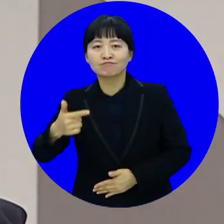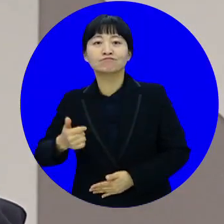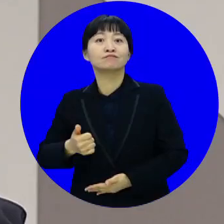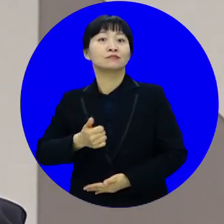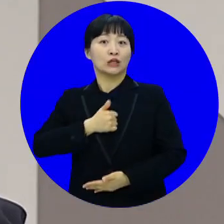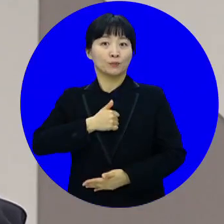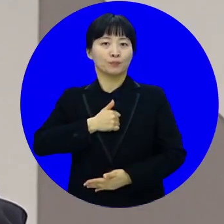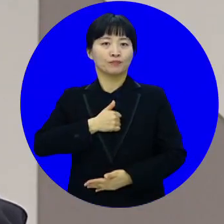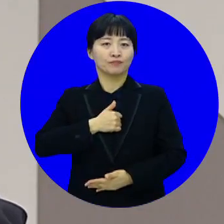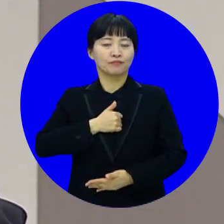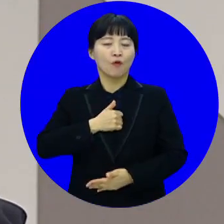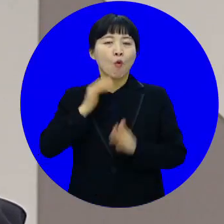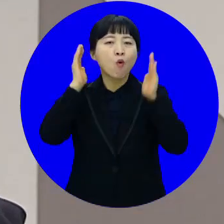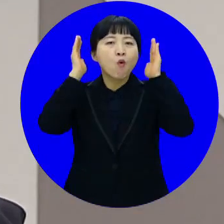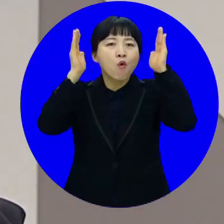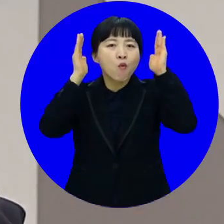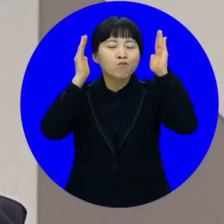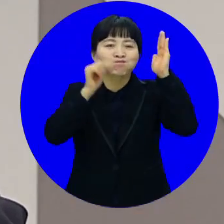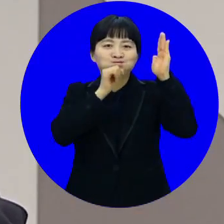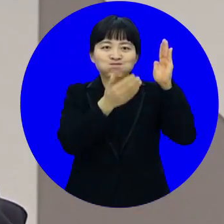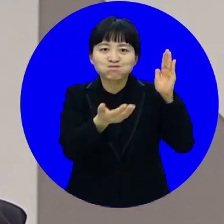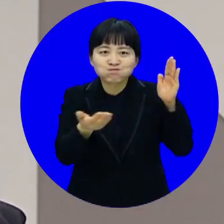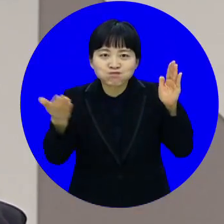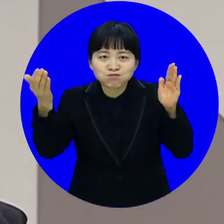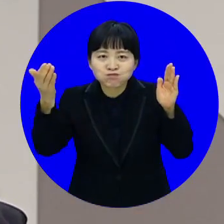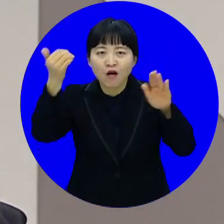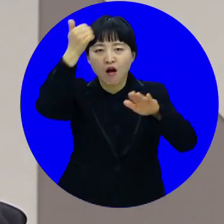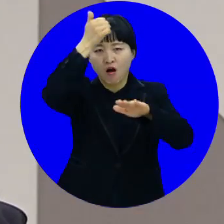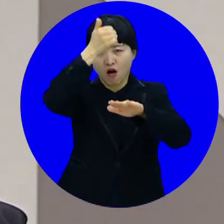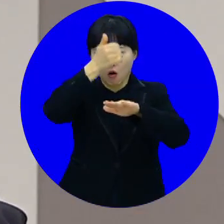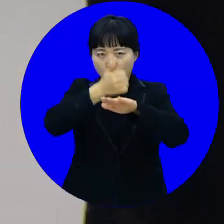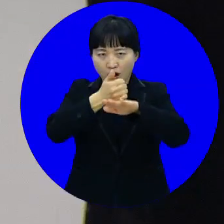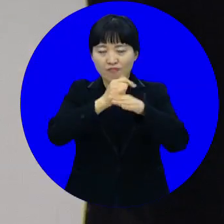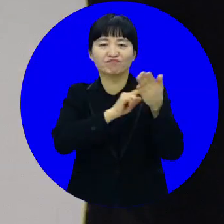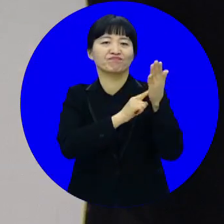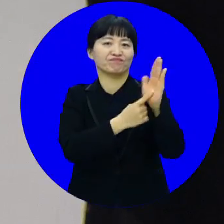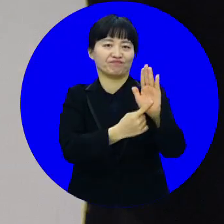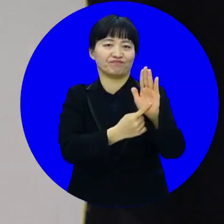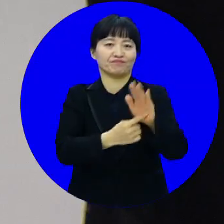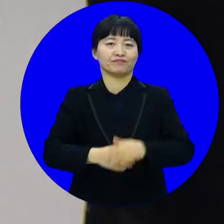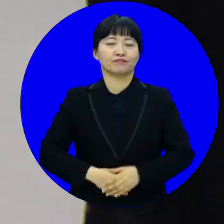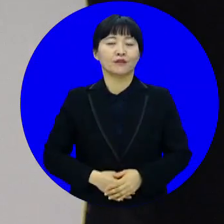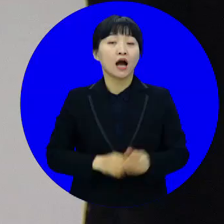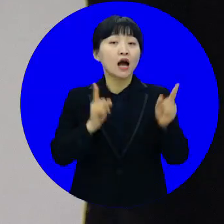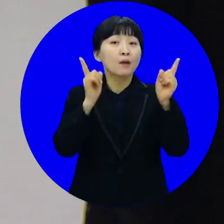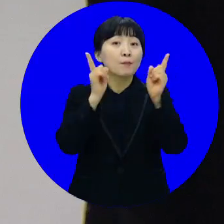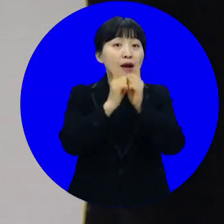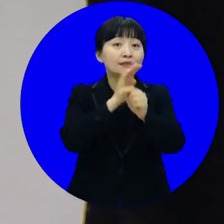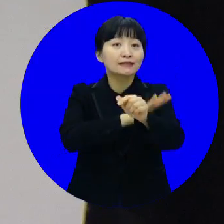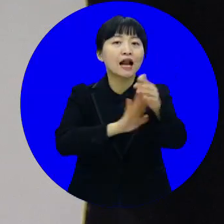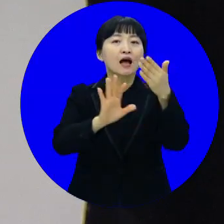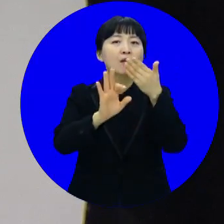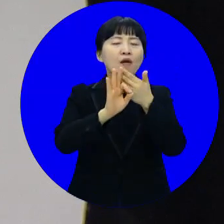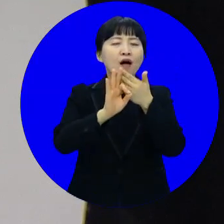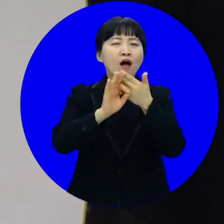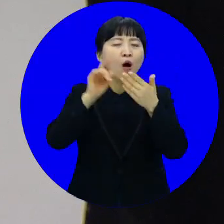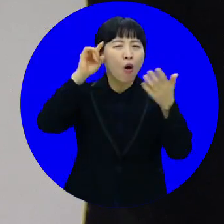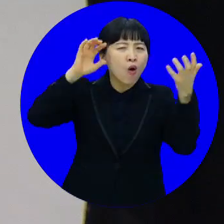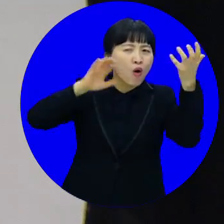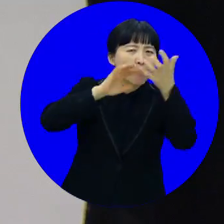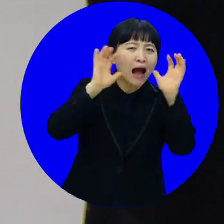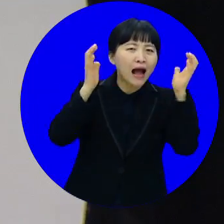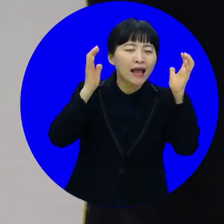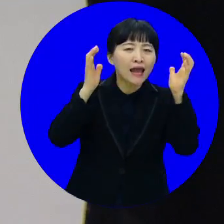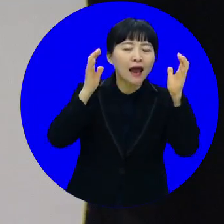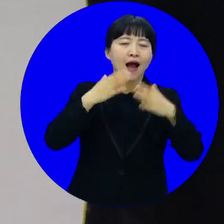높은 자존감, 높은 학업 성취도를 보여준다는 연구 결과도 많이 있습니다. 면접 교섭을 잘 하면 혼란스러운 아이들을 잘